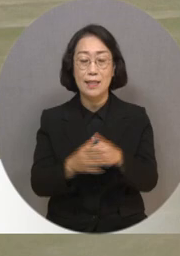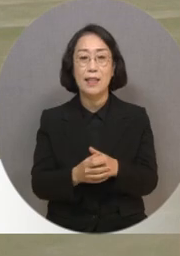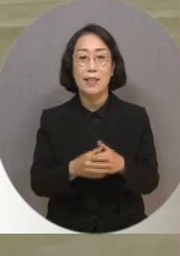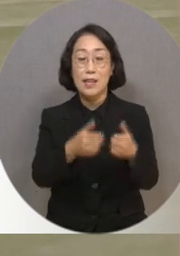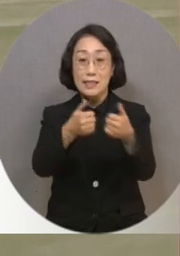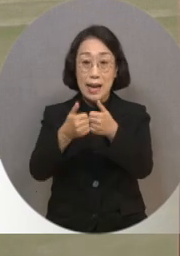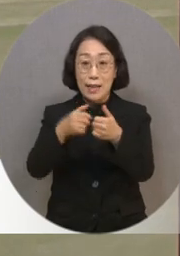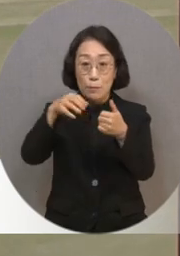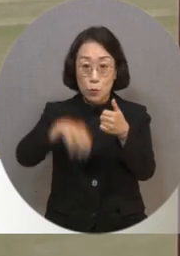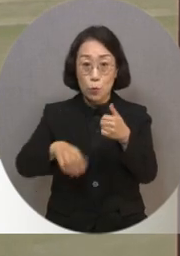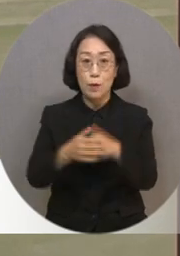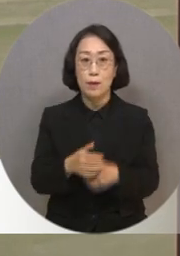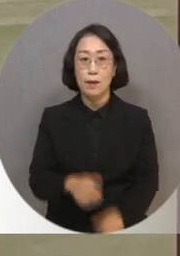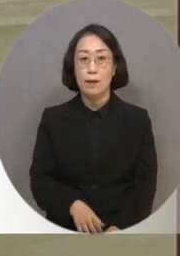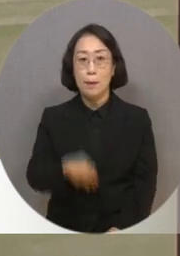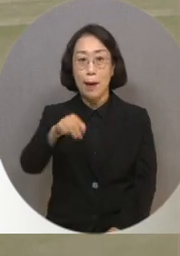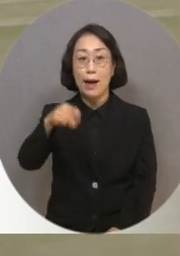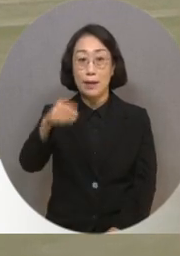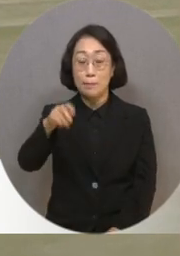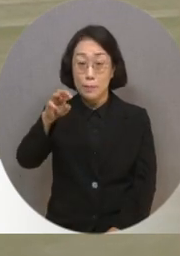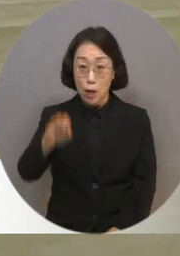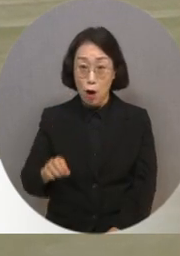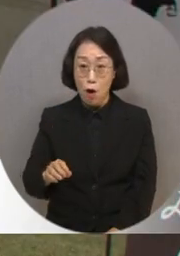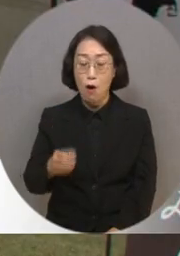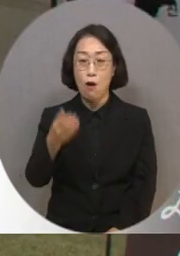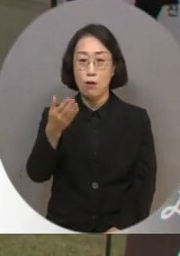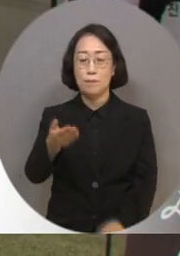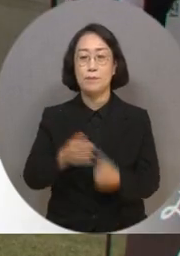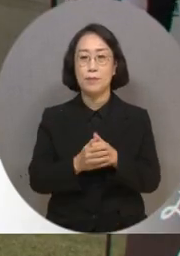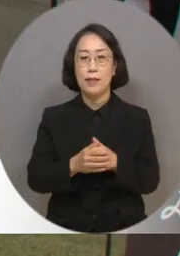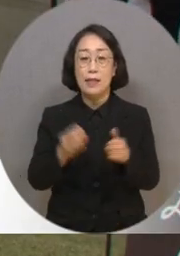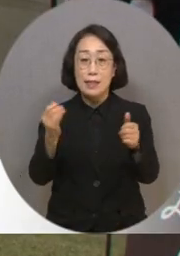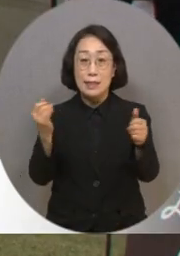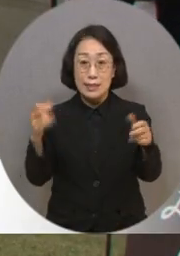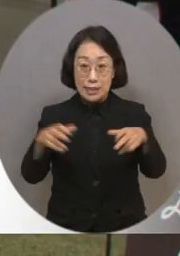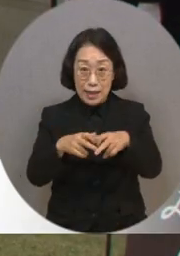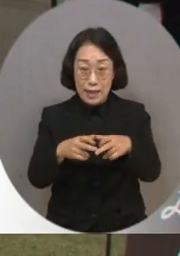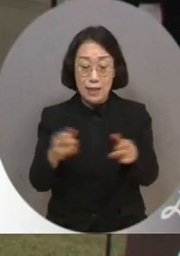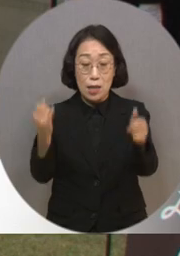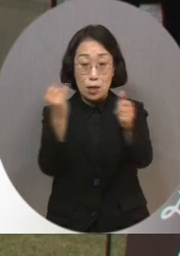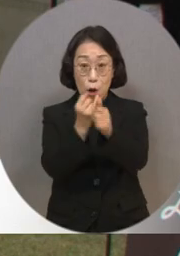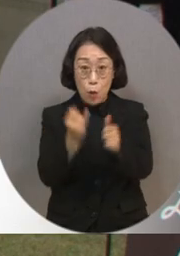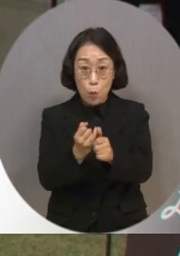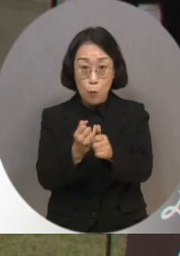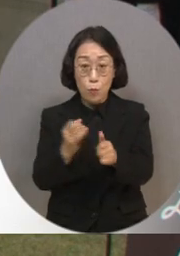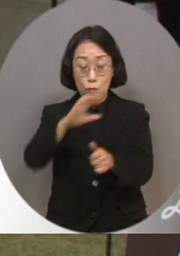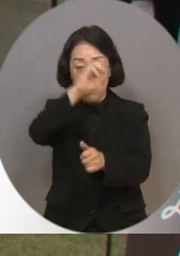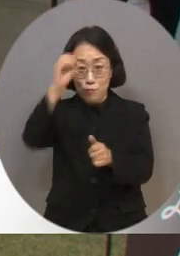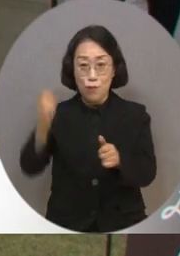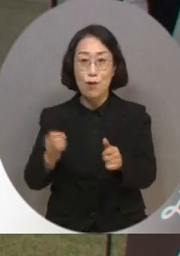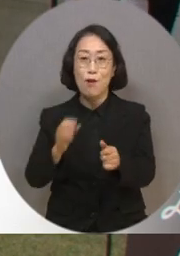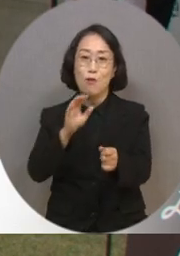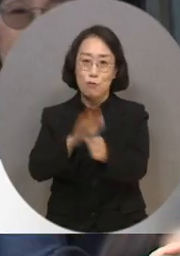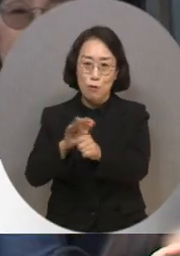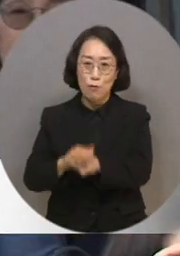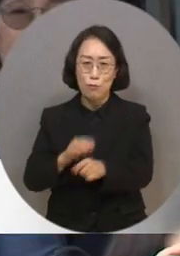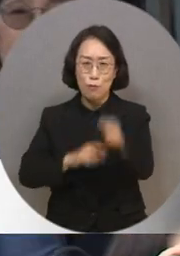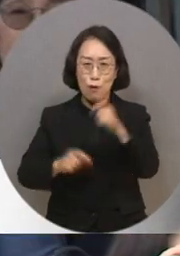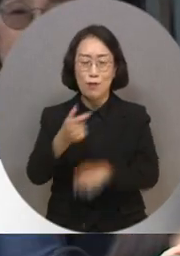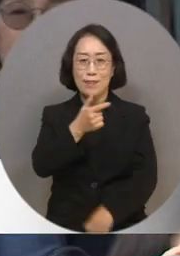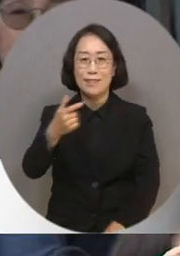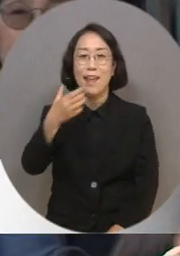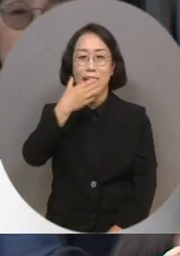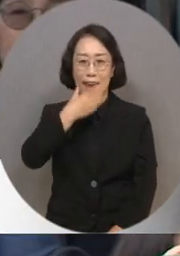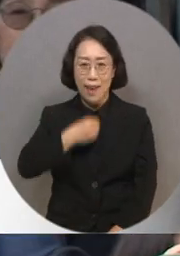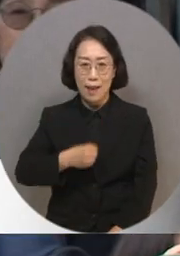결혼상담소 박경 후원회장은 장애인들의 합동결혼식을 지원하면서 더 많은 행복을 느끼며